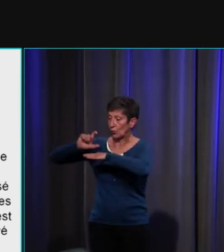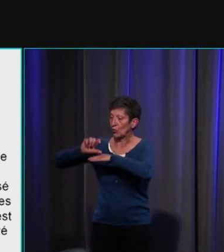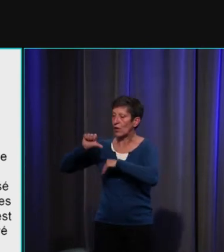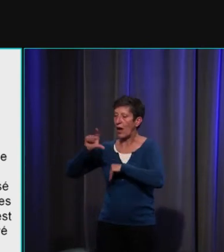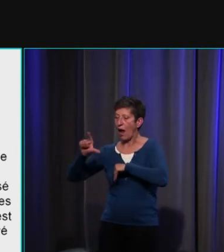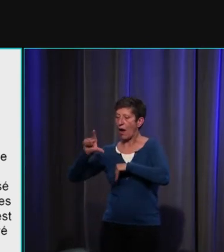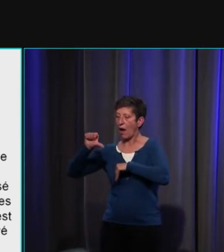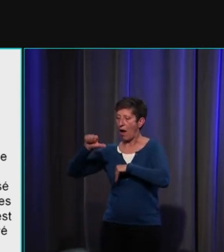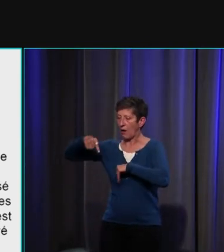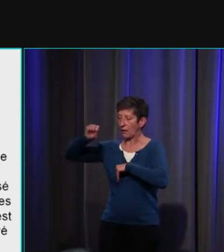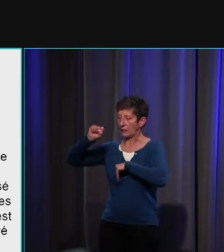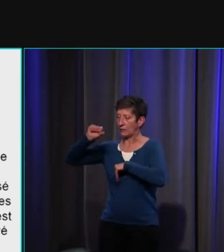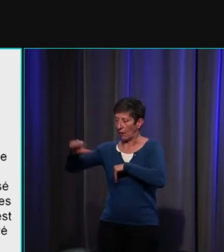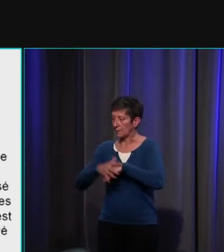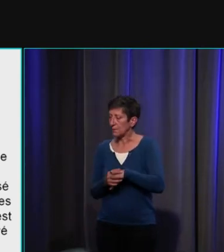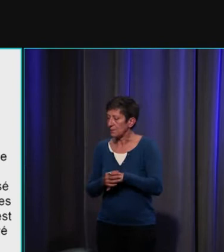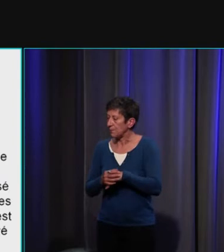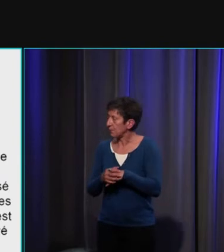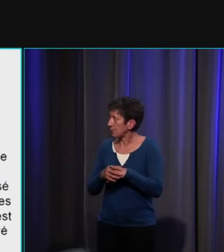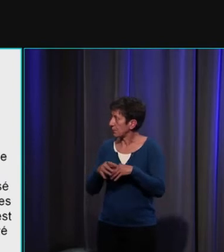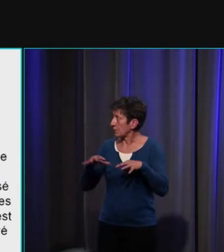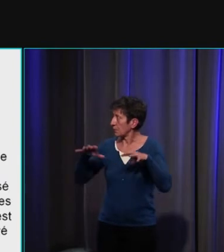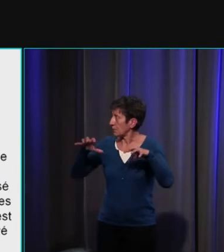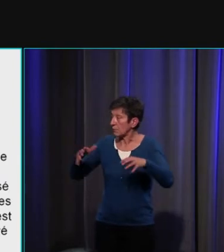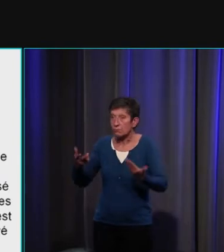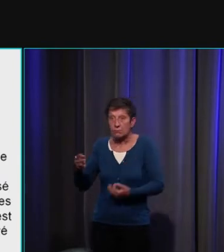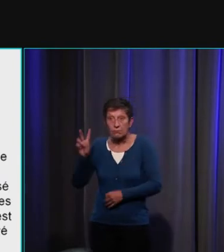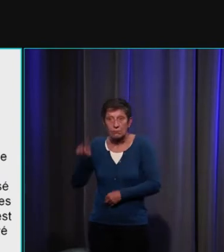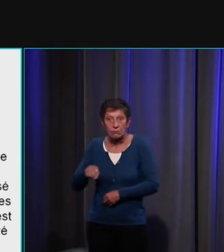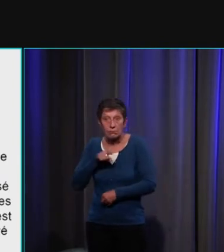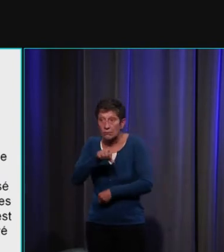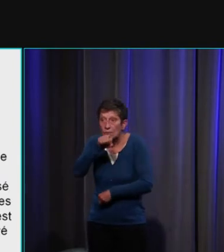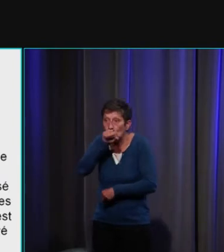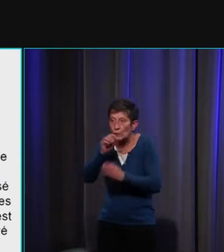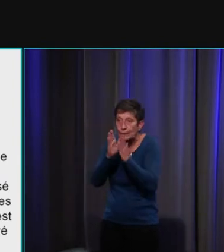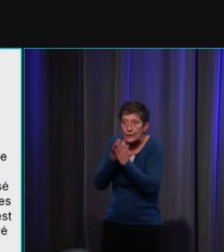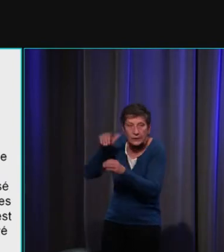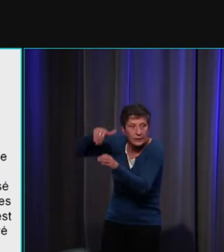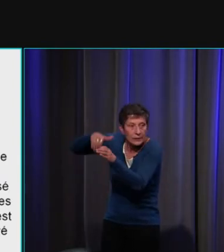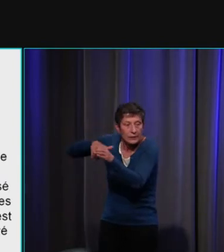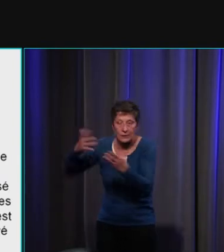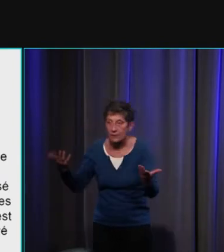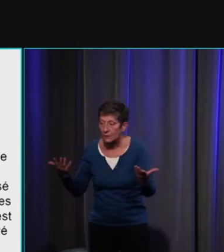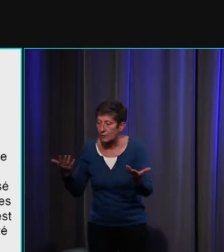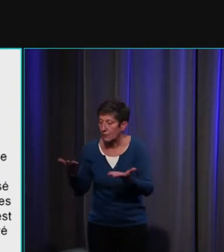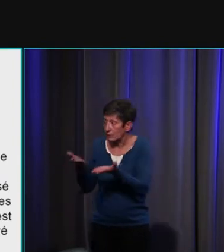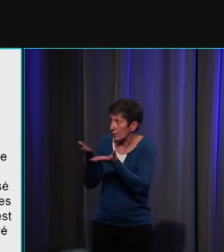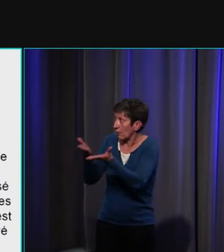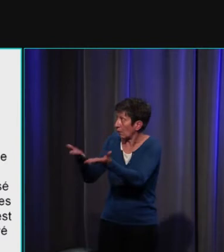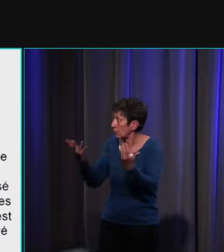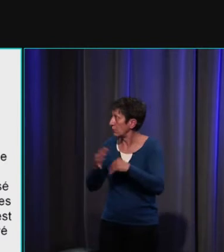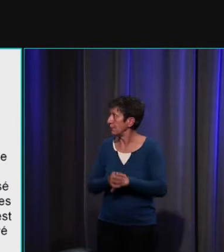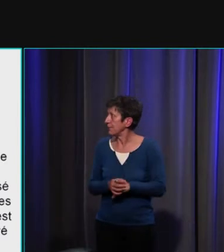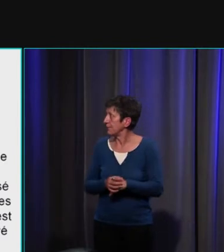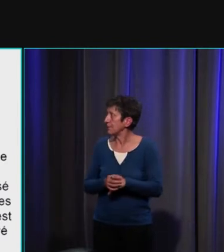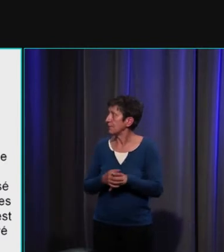par l'échelle céleste et bien l'huile il aime beaucoup aller prier là il va prier allah logiquement donc